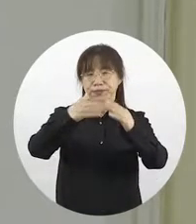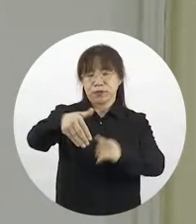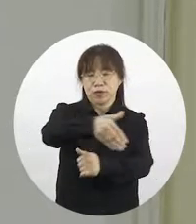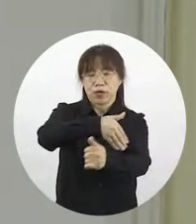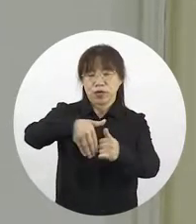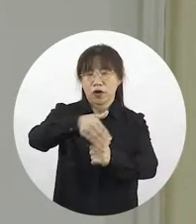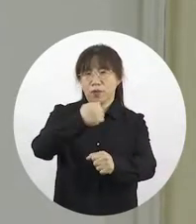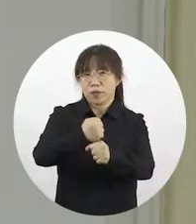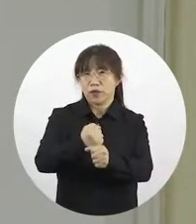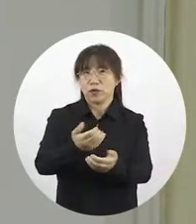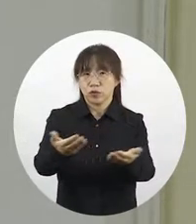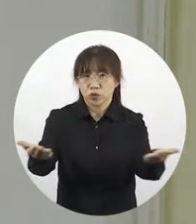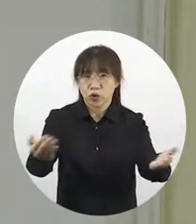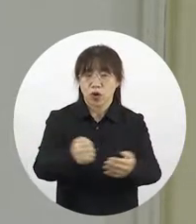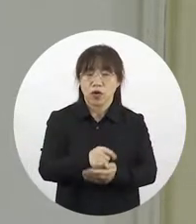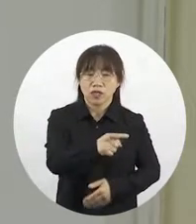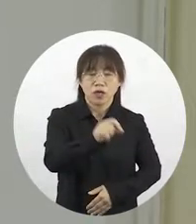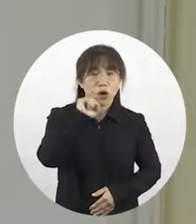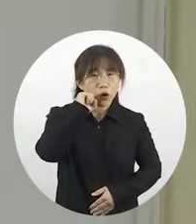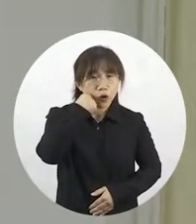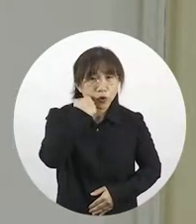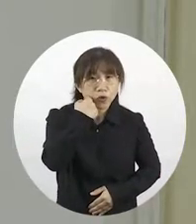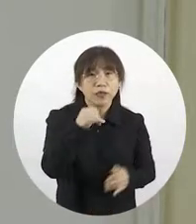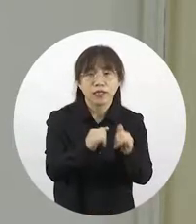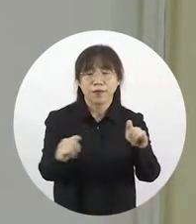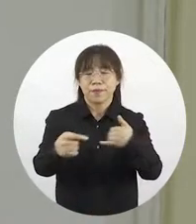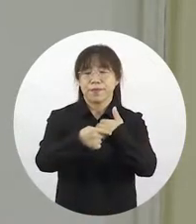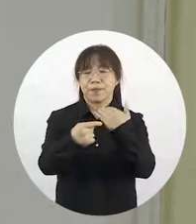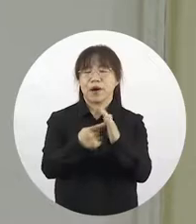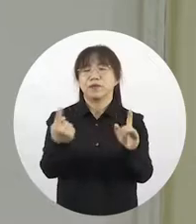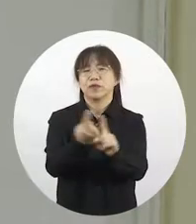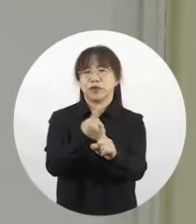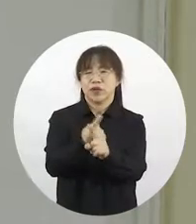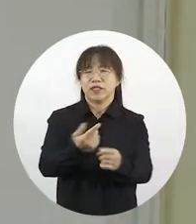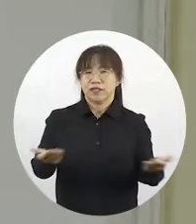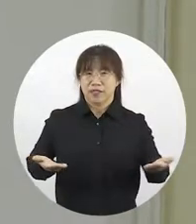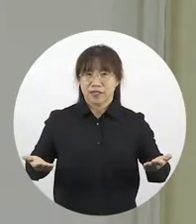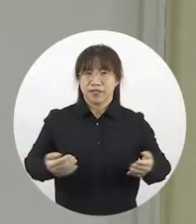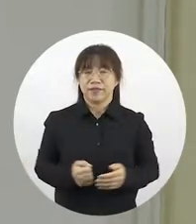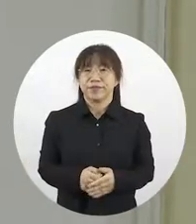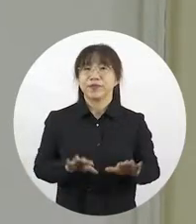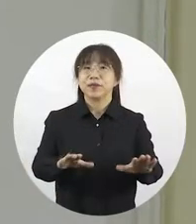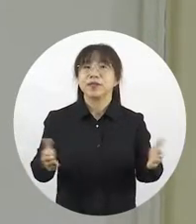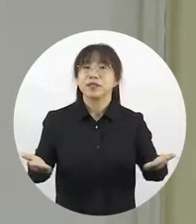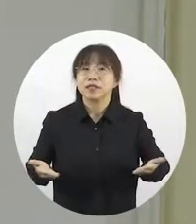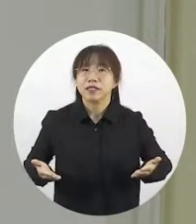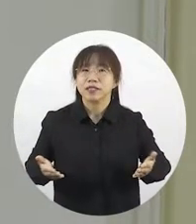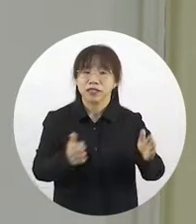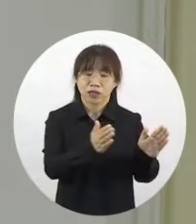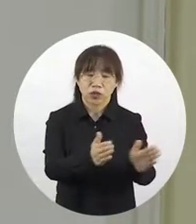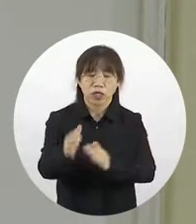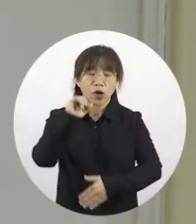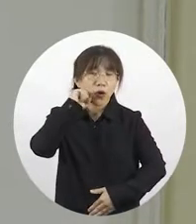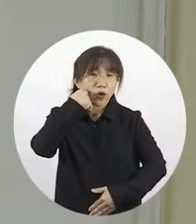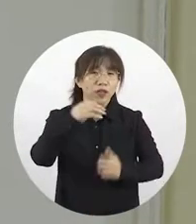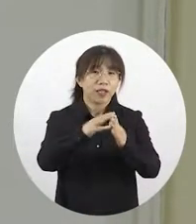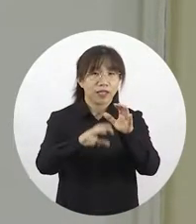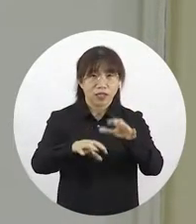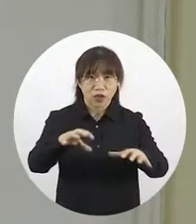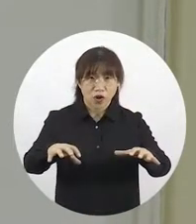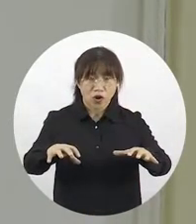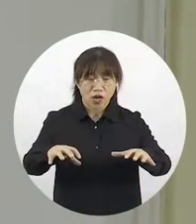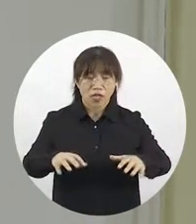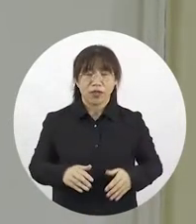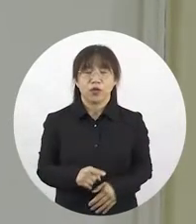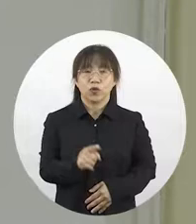주거 환경을 제공해 취약계층의 마음을 치유하는 사업입니다. 이번 사업이 정리정돈의 어려움을 겪고 있는